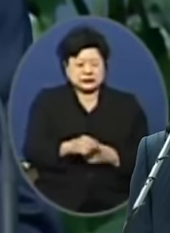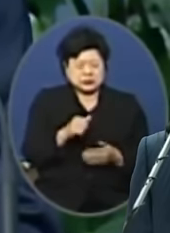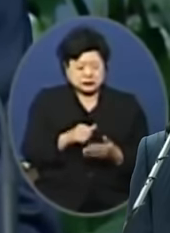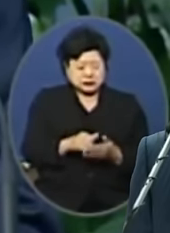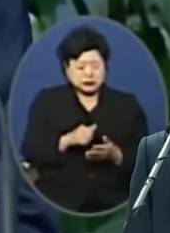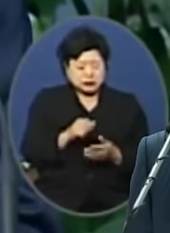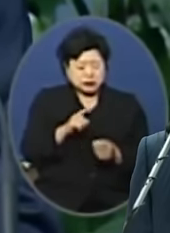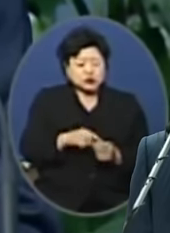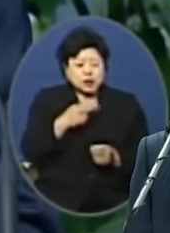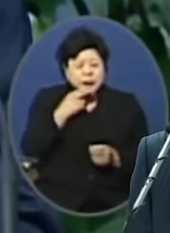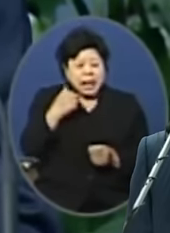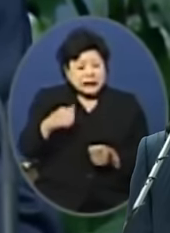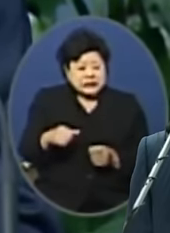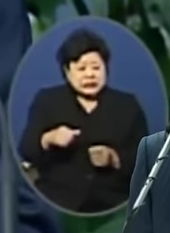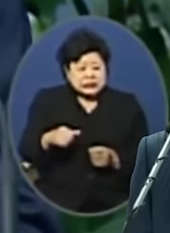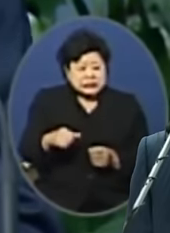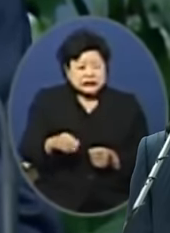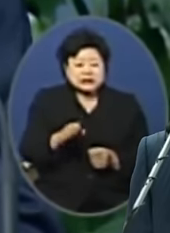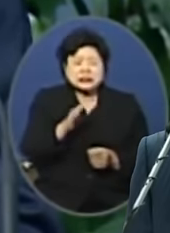하는 아들은